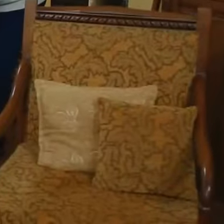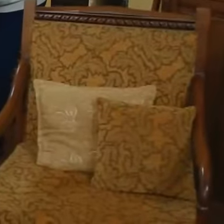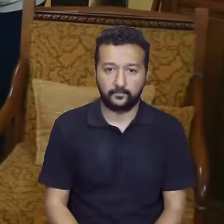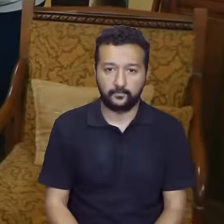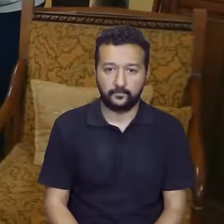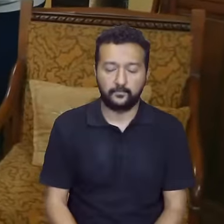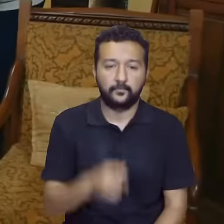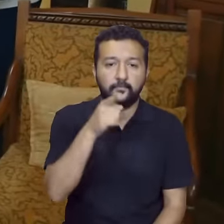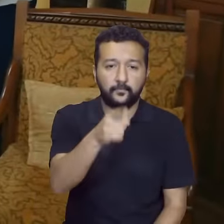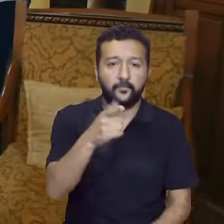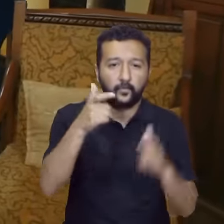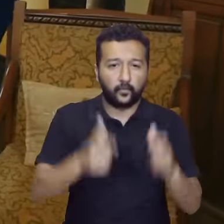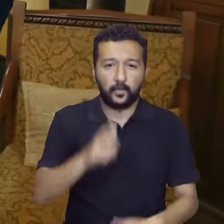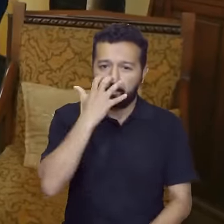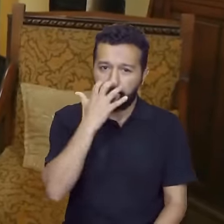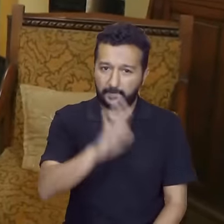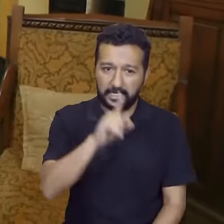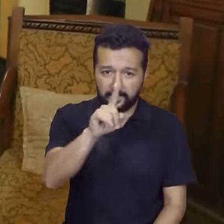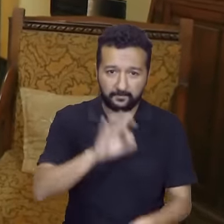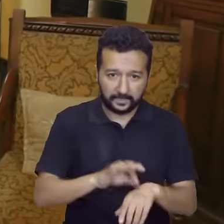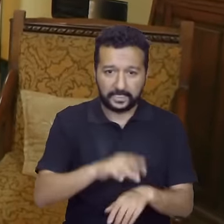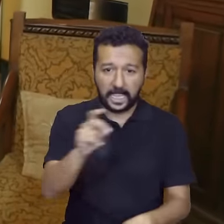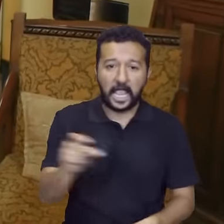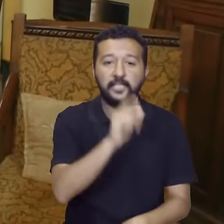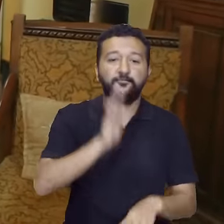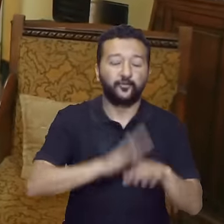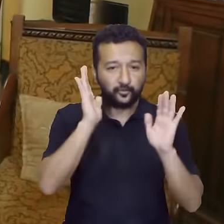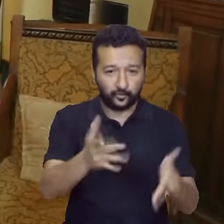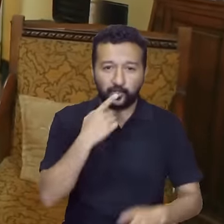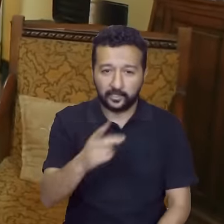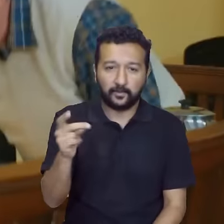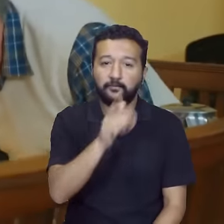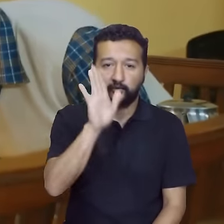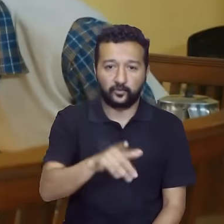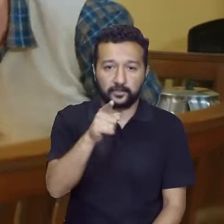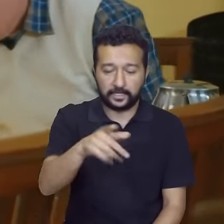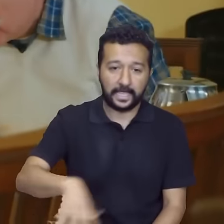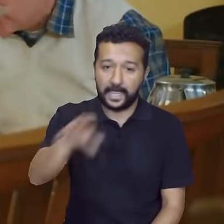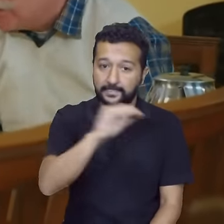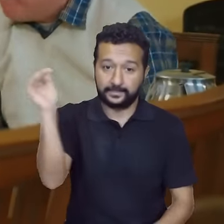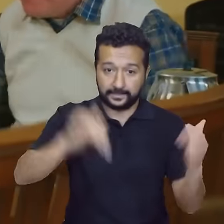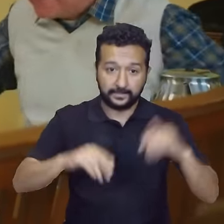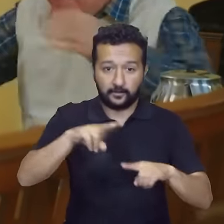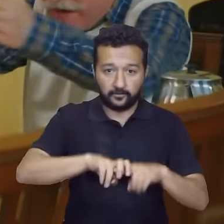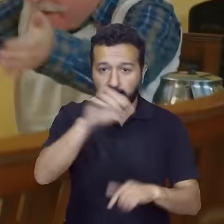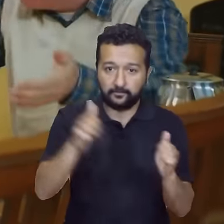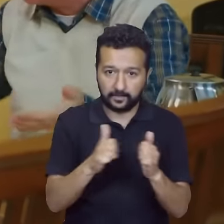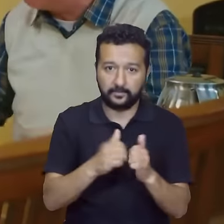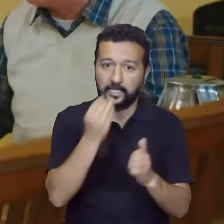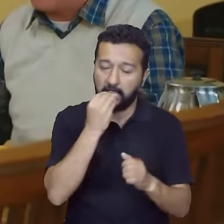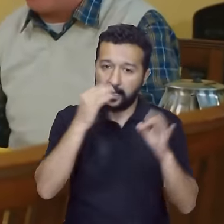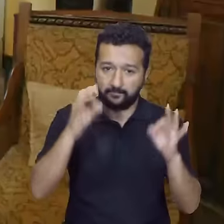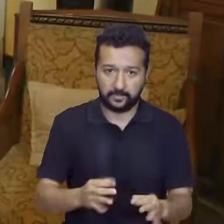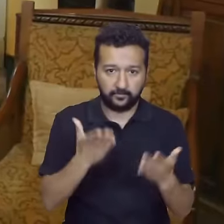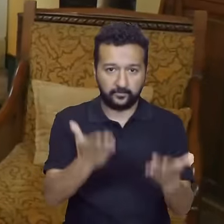çaydanlığı getirdi. Yahu oğlum bir bekle ya. Bekle, kaçmıyor ya. Kaçmıyor bunlar ya. Herkes gelsin otursun, hep birlikte bir beraber